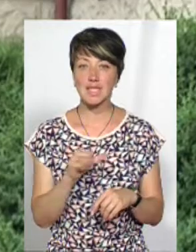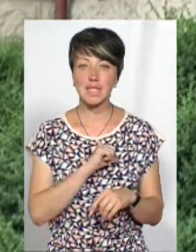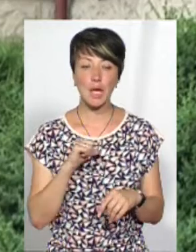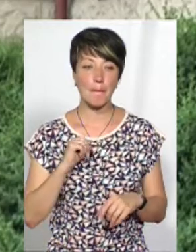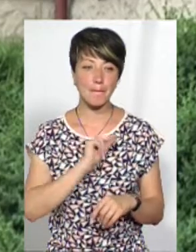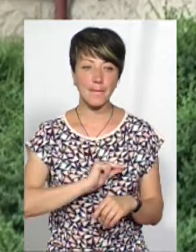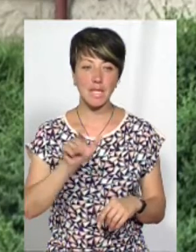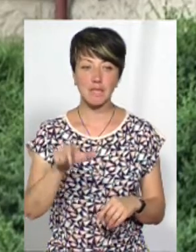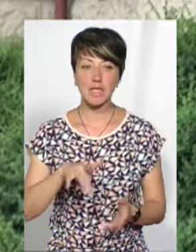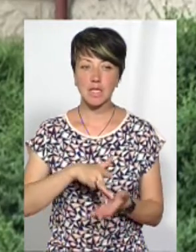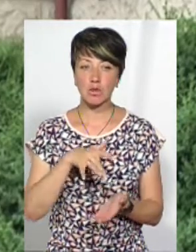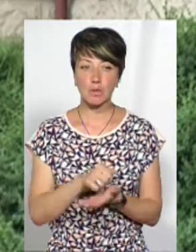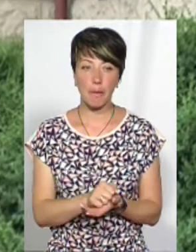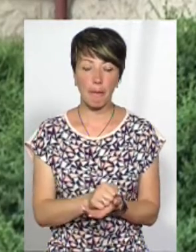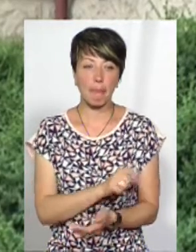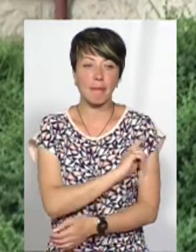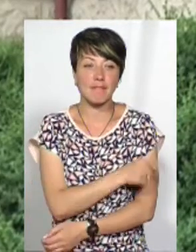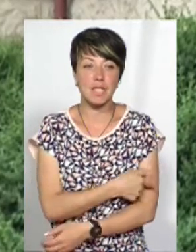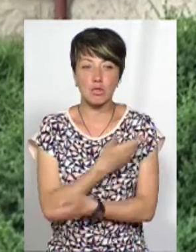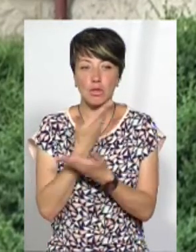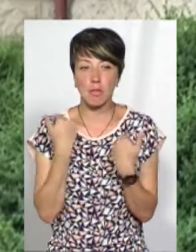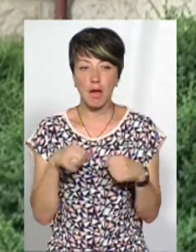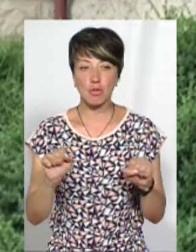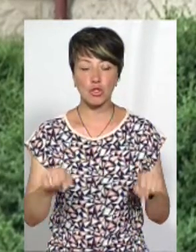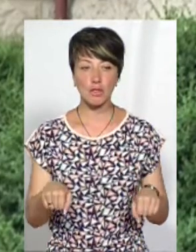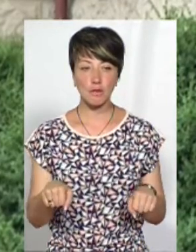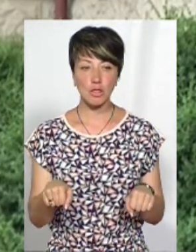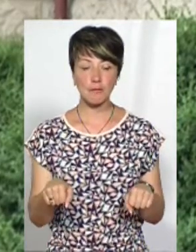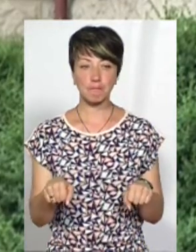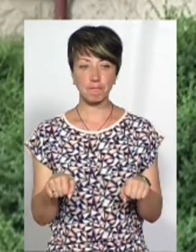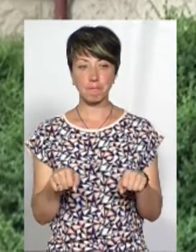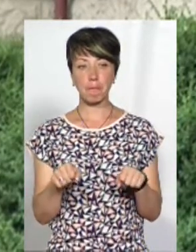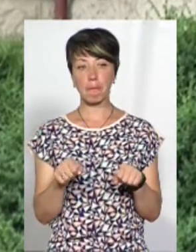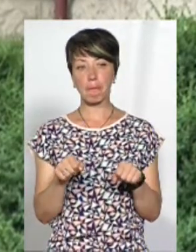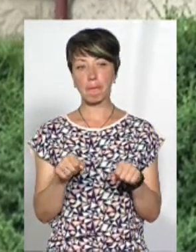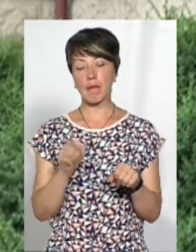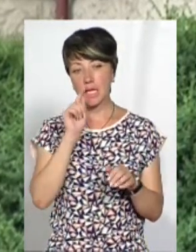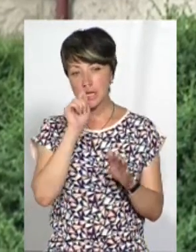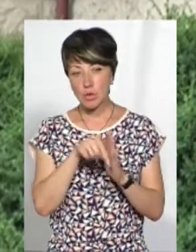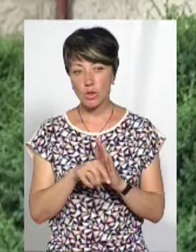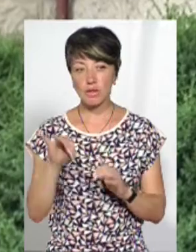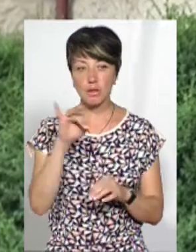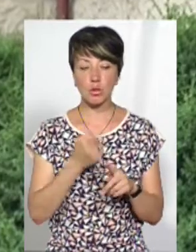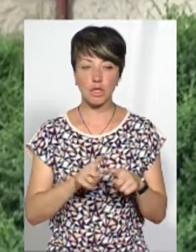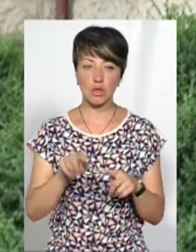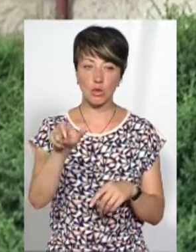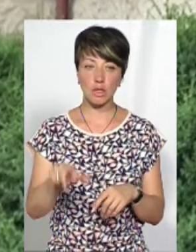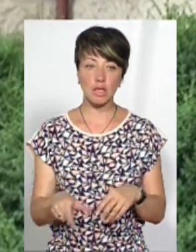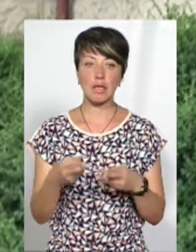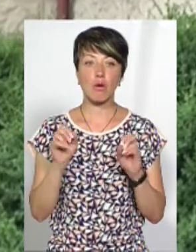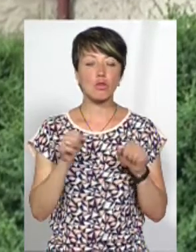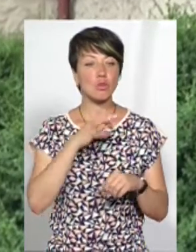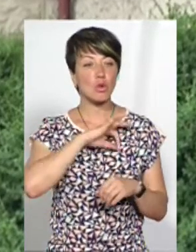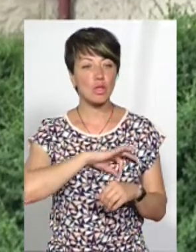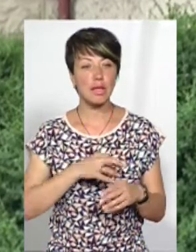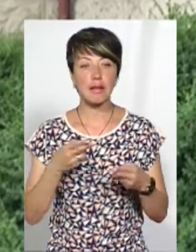співробітник от міського центру зайнятості, він фізично не має можливості, так скажімо, зануритись в історію цієї людини, де вона може бути